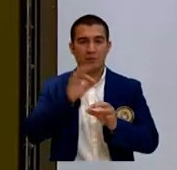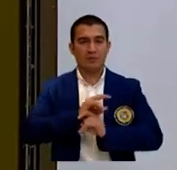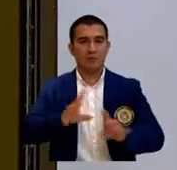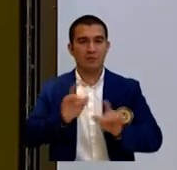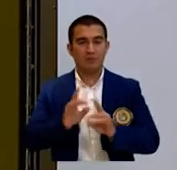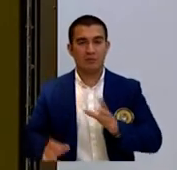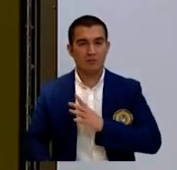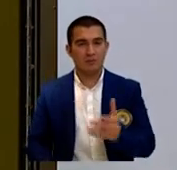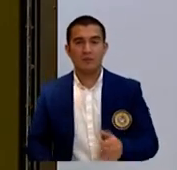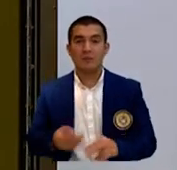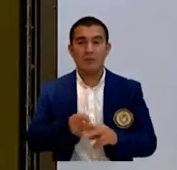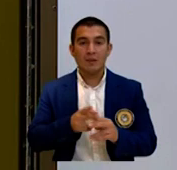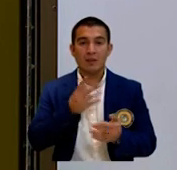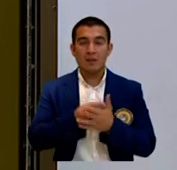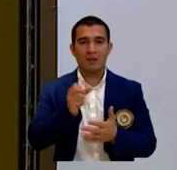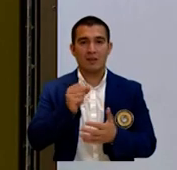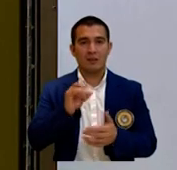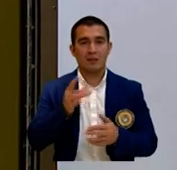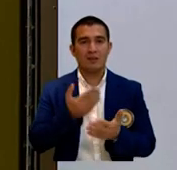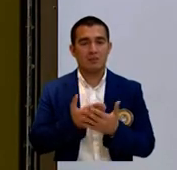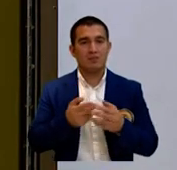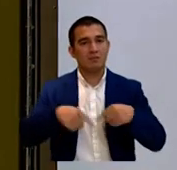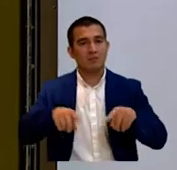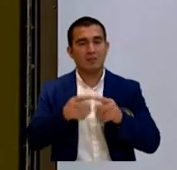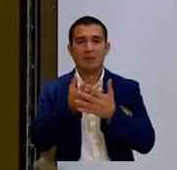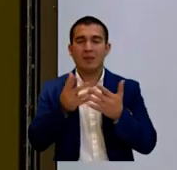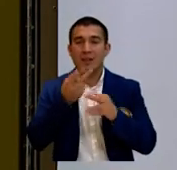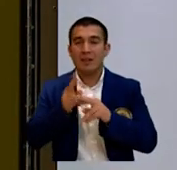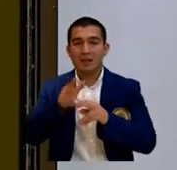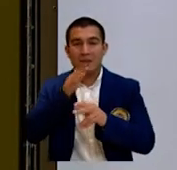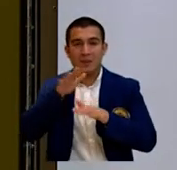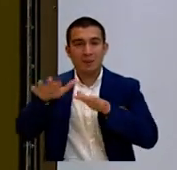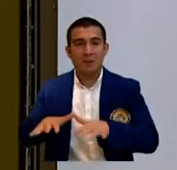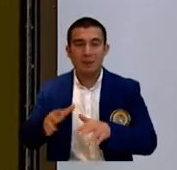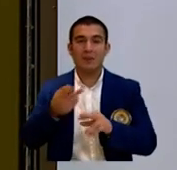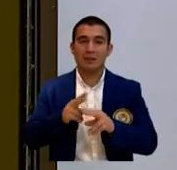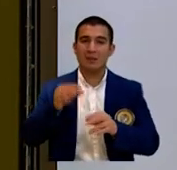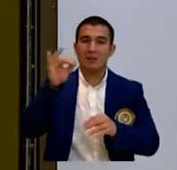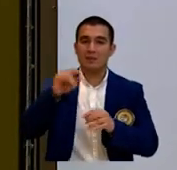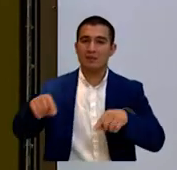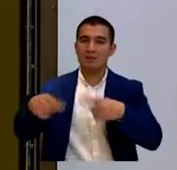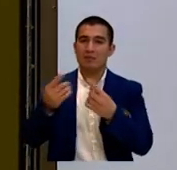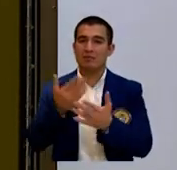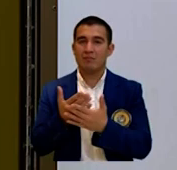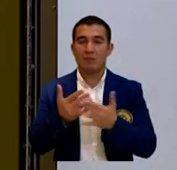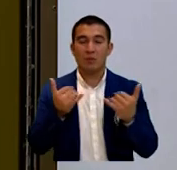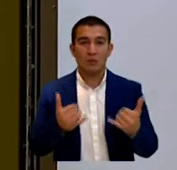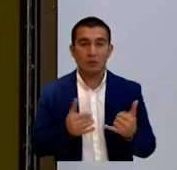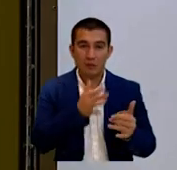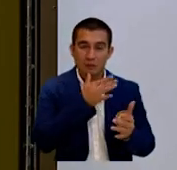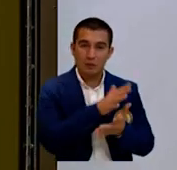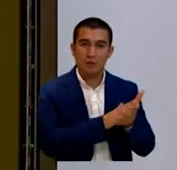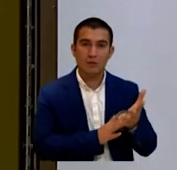o'quvchilar, bu asarlar nafaqat o'sha davr tarix fanini rivojlanishi uchun, balki bugungi kundagi